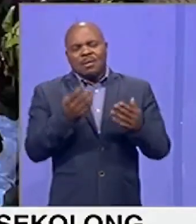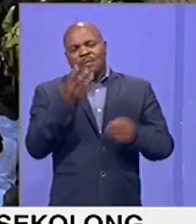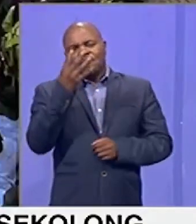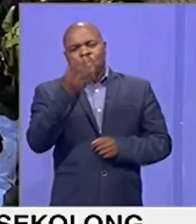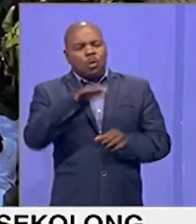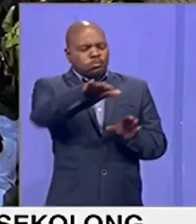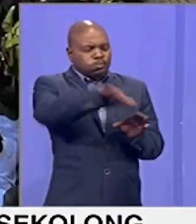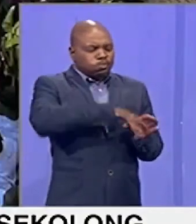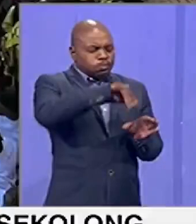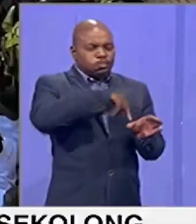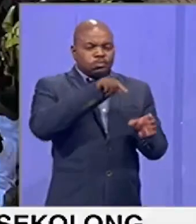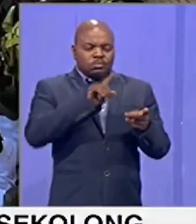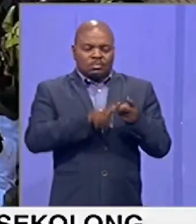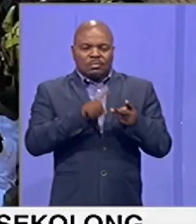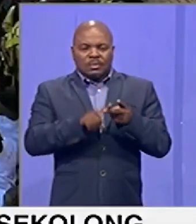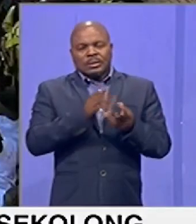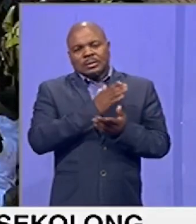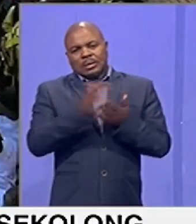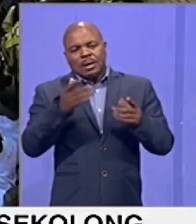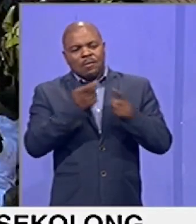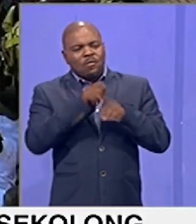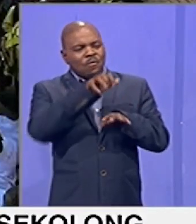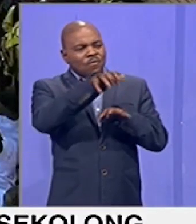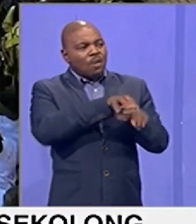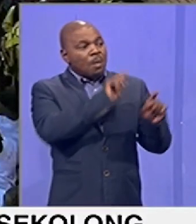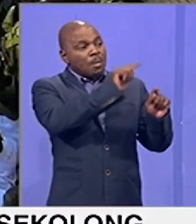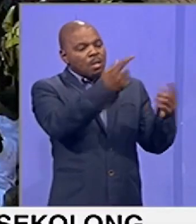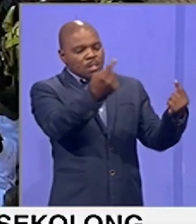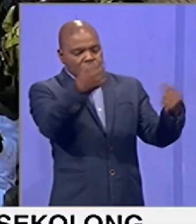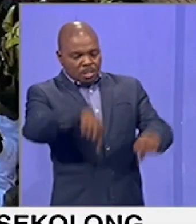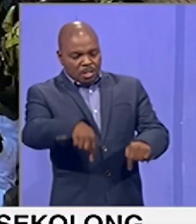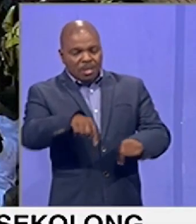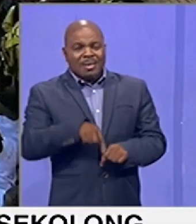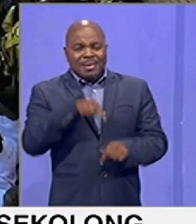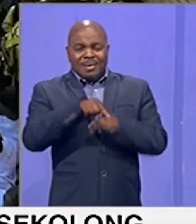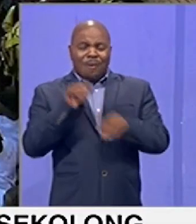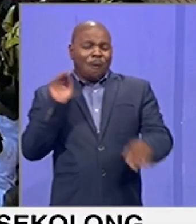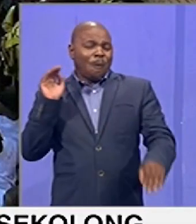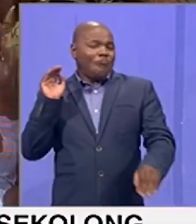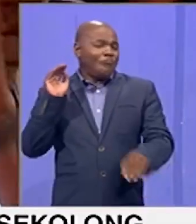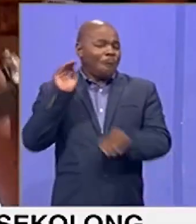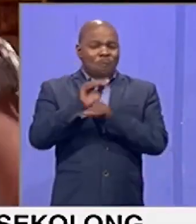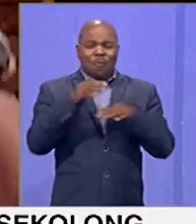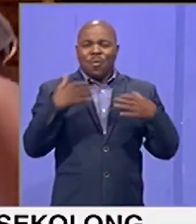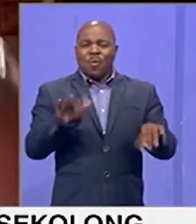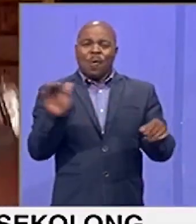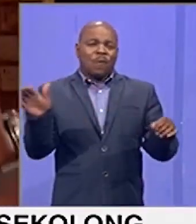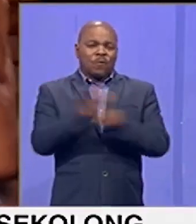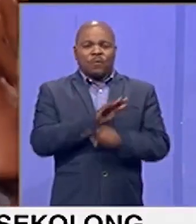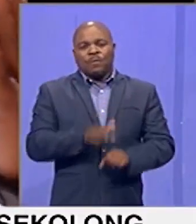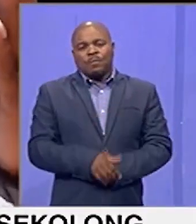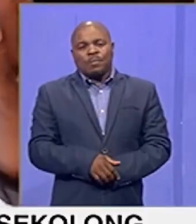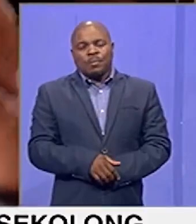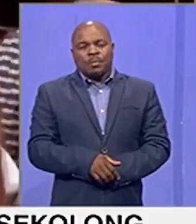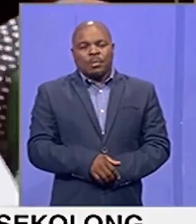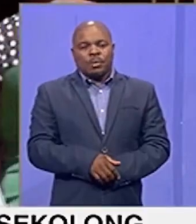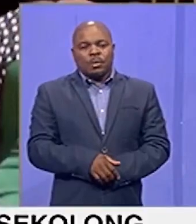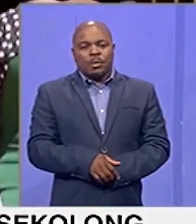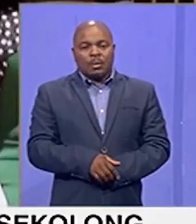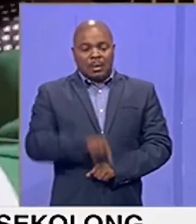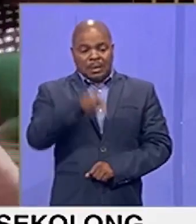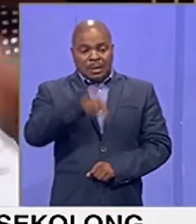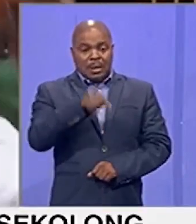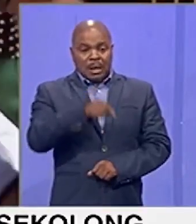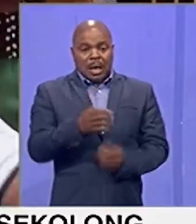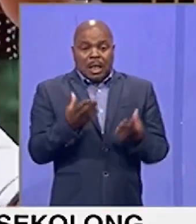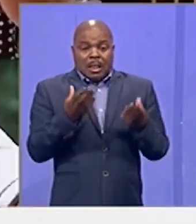eo go akaretsa bao ba tswang kwa dipolaseng tse di mabapi se tletse phetelela. Re itumogetse namba